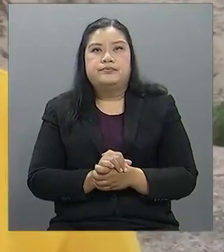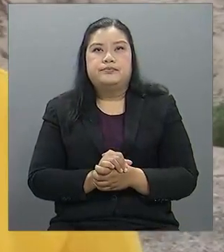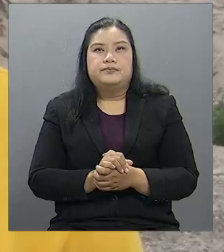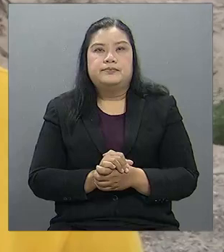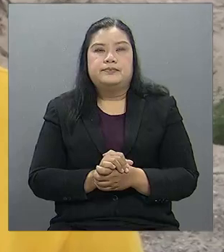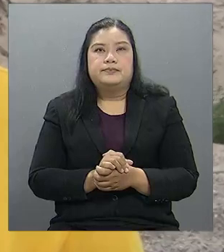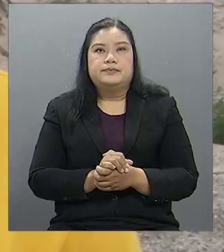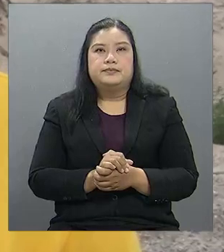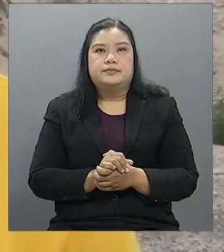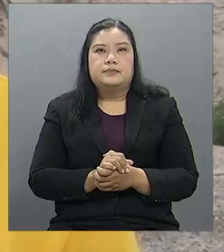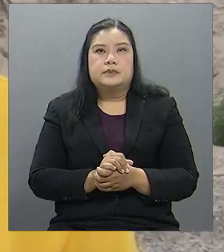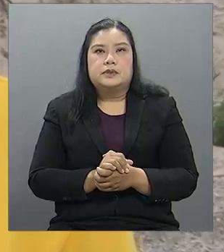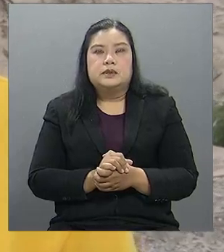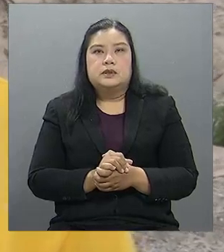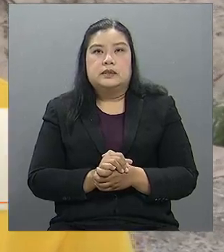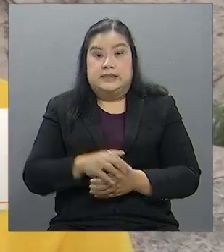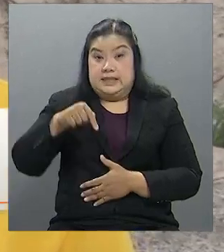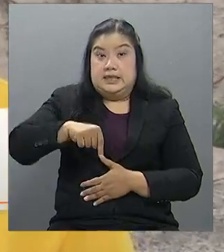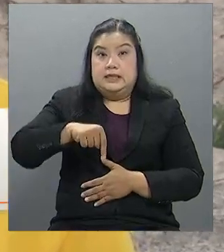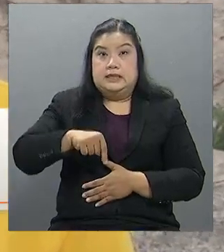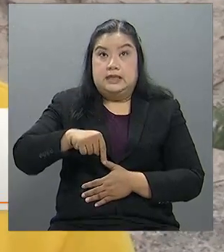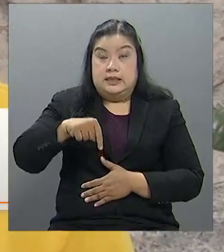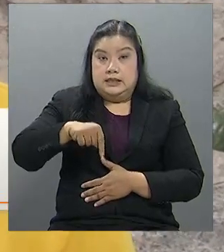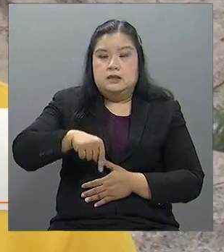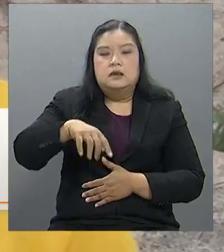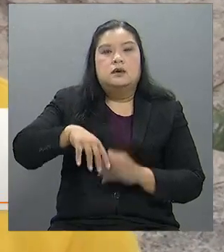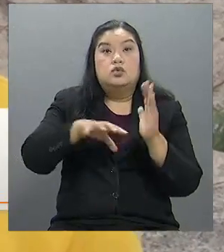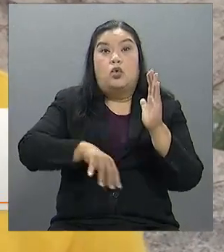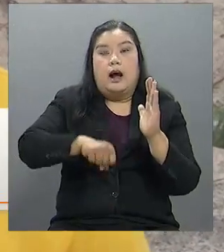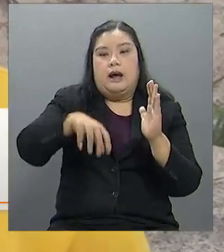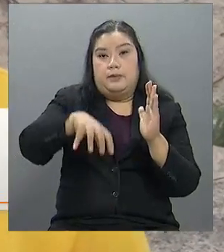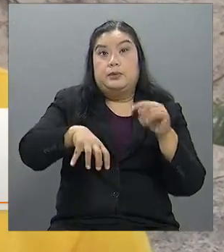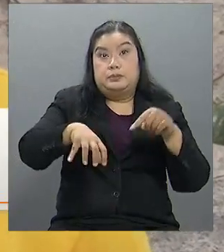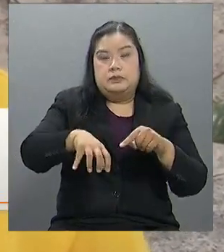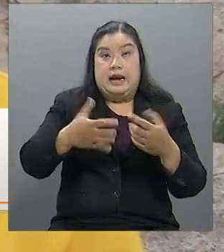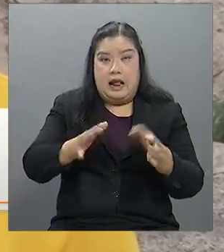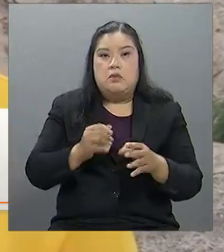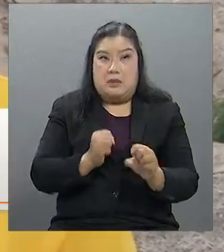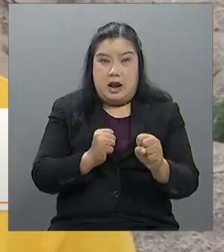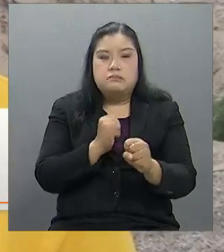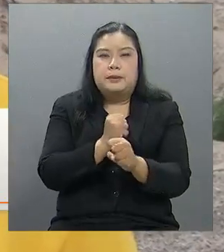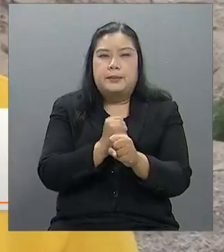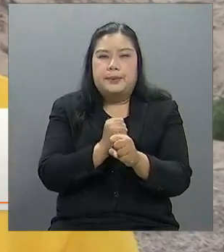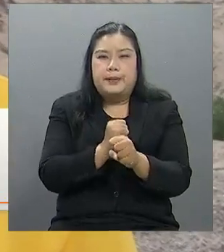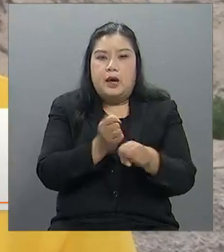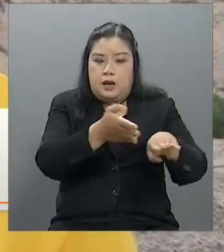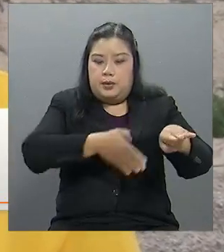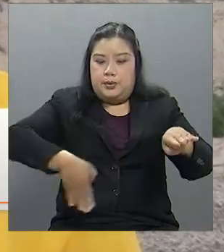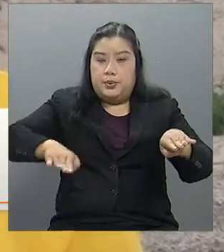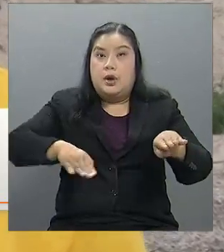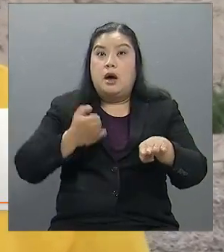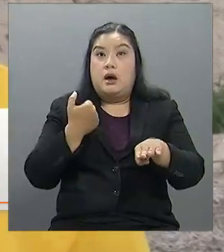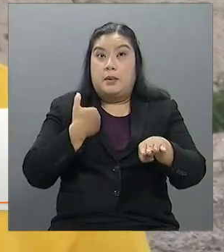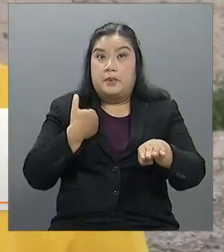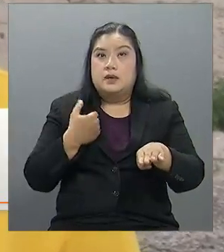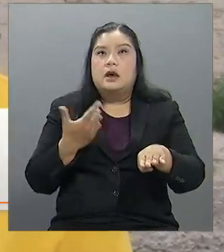เขาลูกช้างเนี่ยตอนนี้เรามีการแก้ไขแบบเรียบร้อยแล้วหลังจากที่มรสุมผ่านไปตอนนี้ก็มีการที่เร่งรัดผู้รับจ้างให้ทำงานค